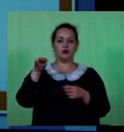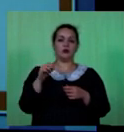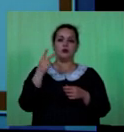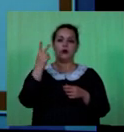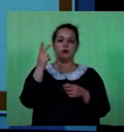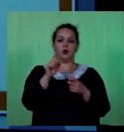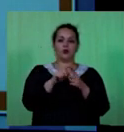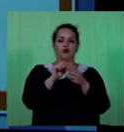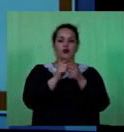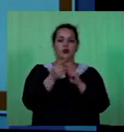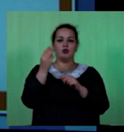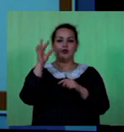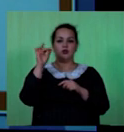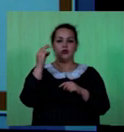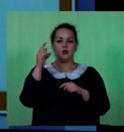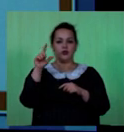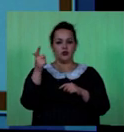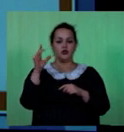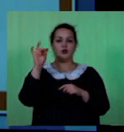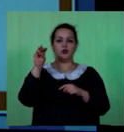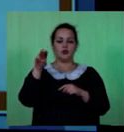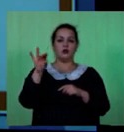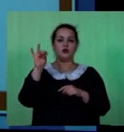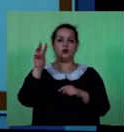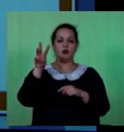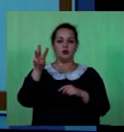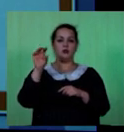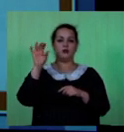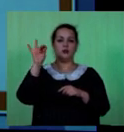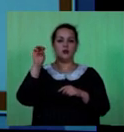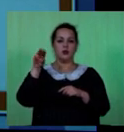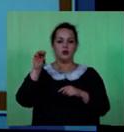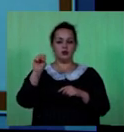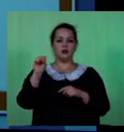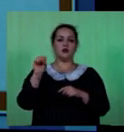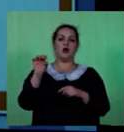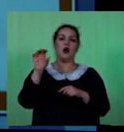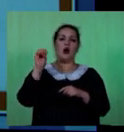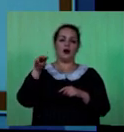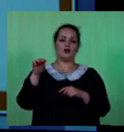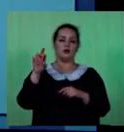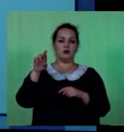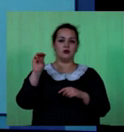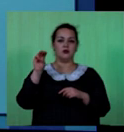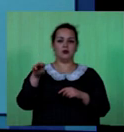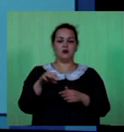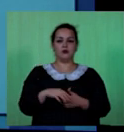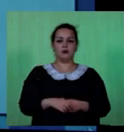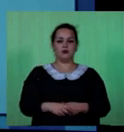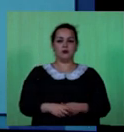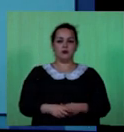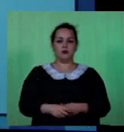спряжению «иш», «ит», «им», «ите», «ят», «яд».